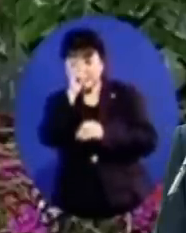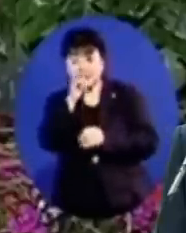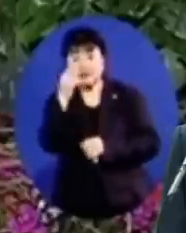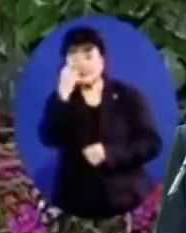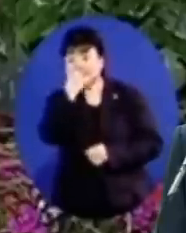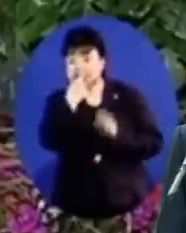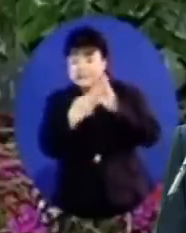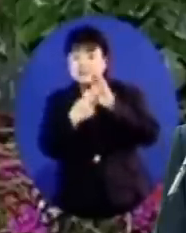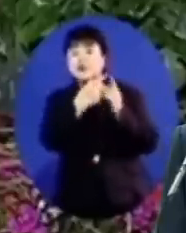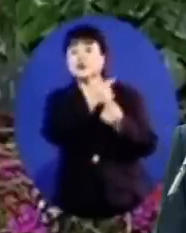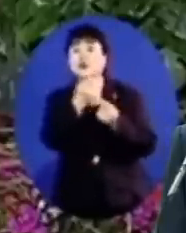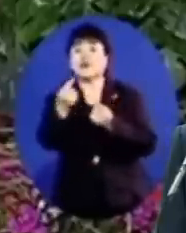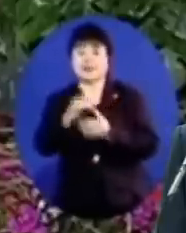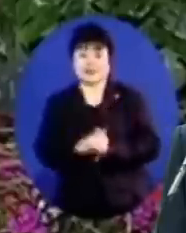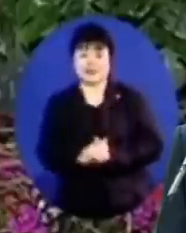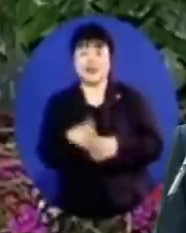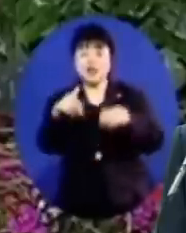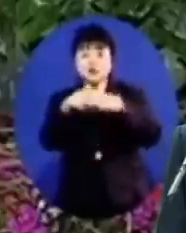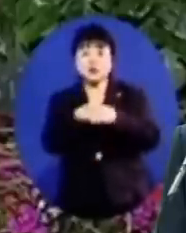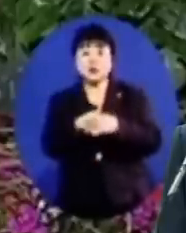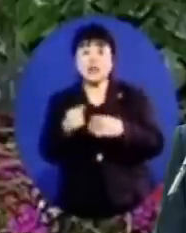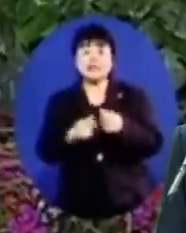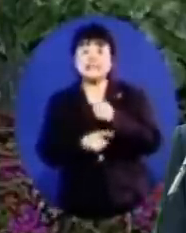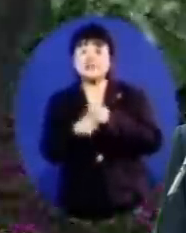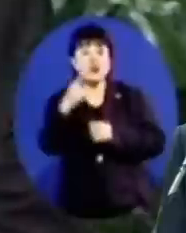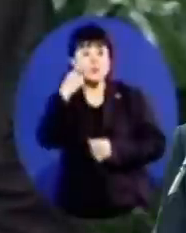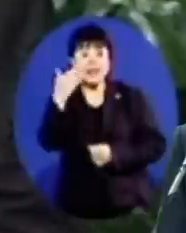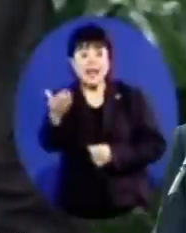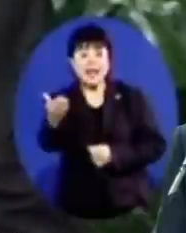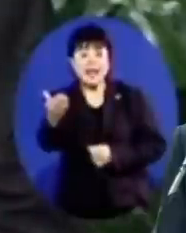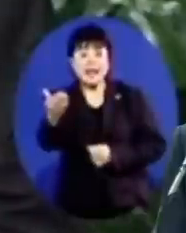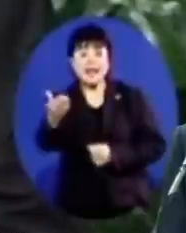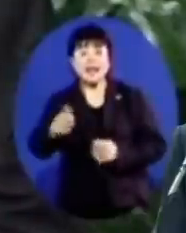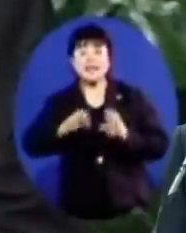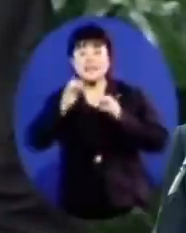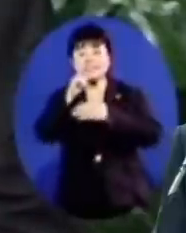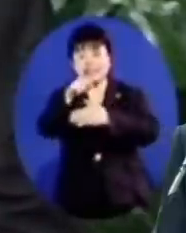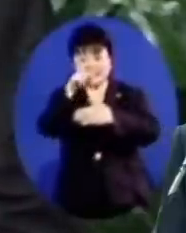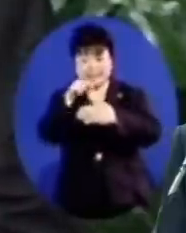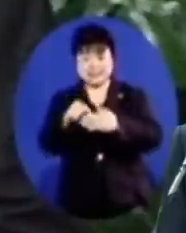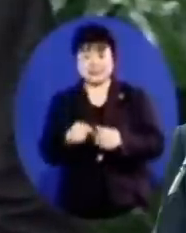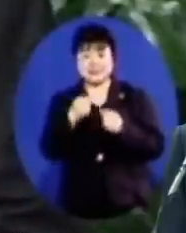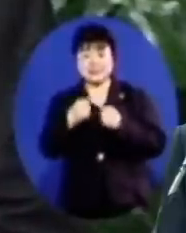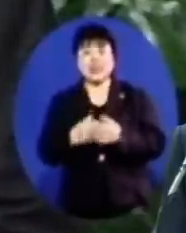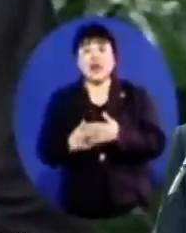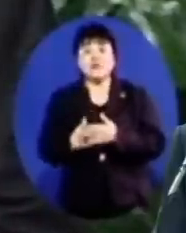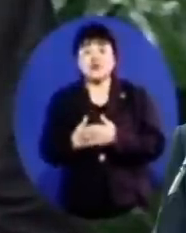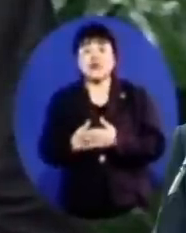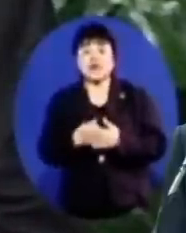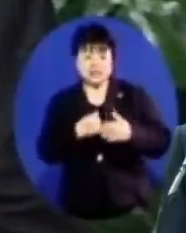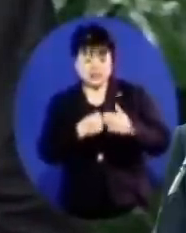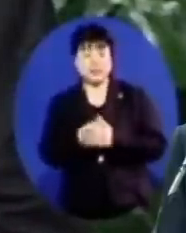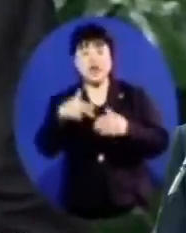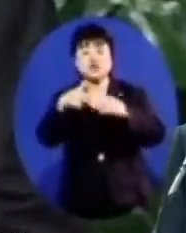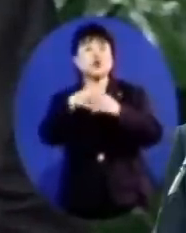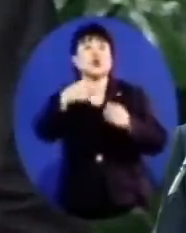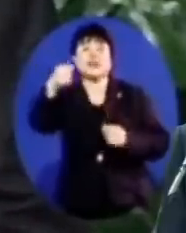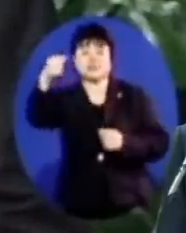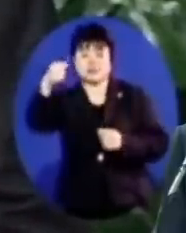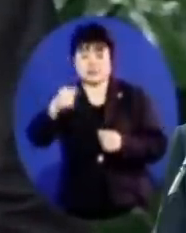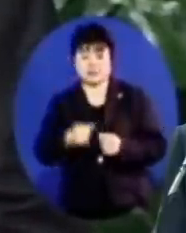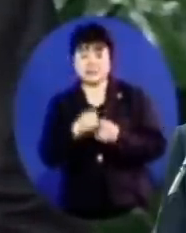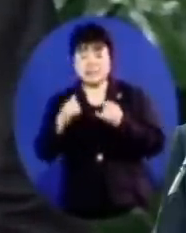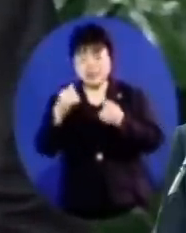것입니다. 종교를 왜 가집니까? 내가 이 세상에 삶에 불안하니까 인간의